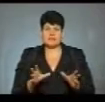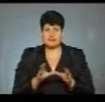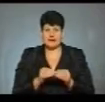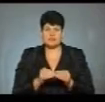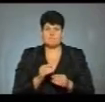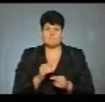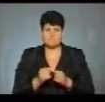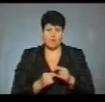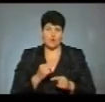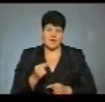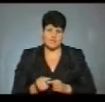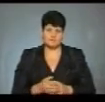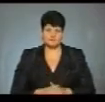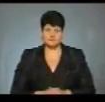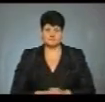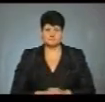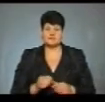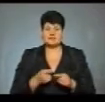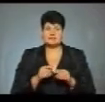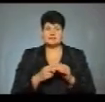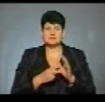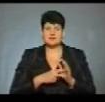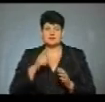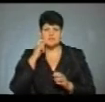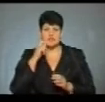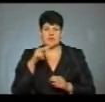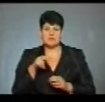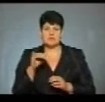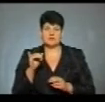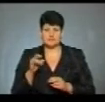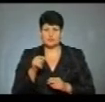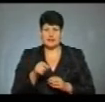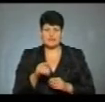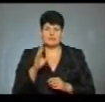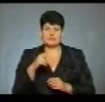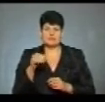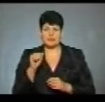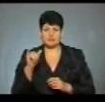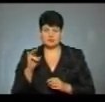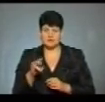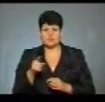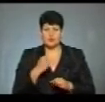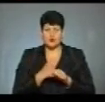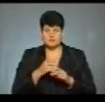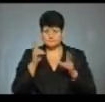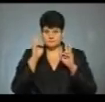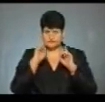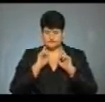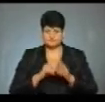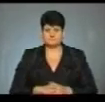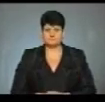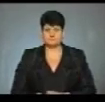поколінь». Це 18-річна Лідія Олійник. У неї синдром Дауна. Її робить зачіску перукарка Юлія